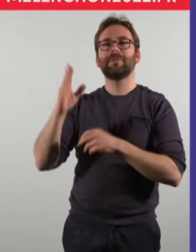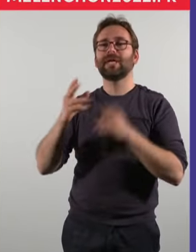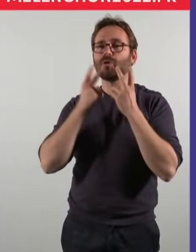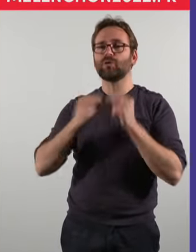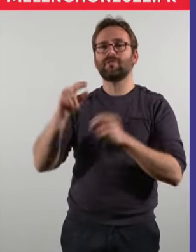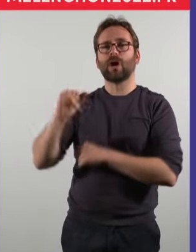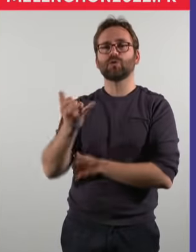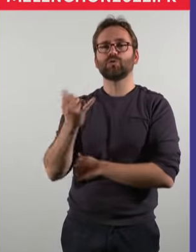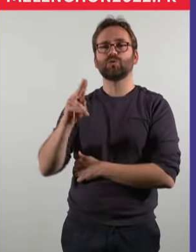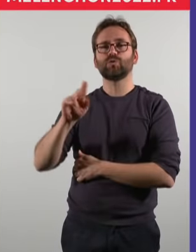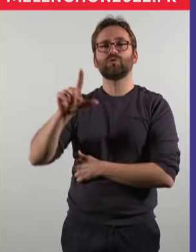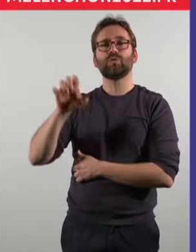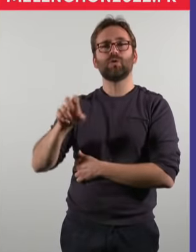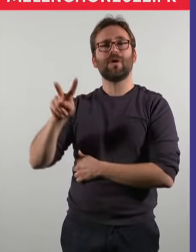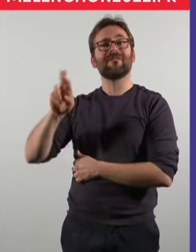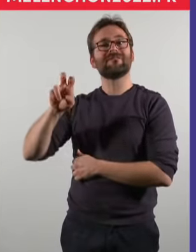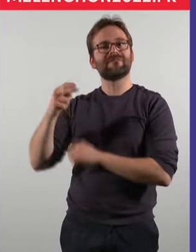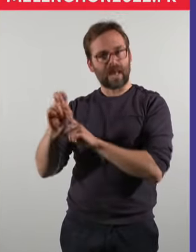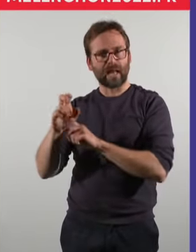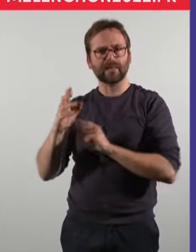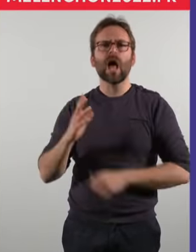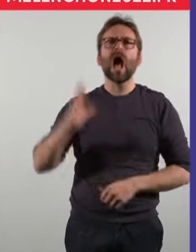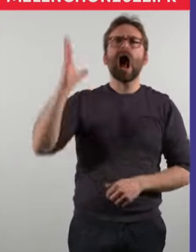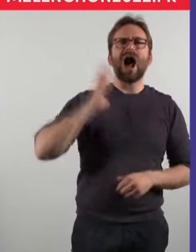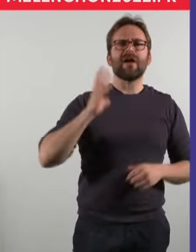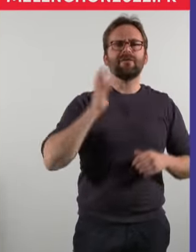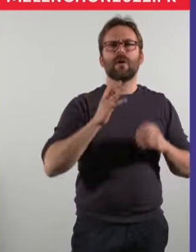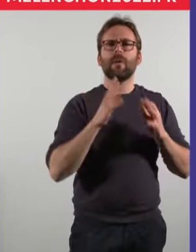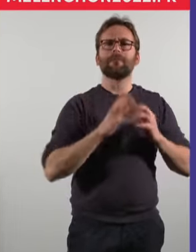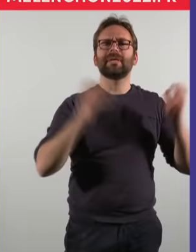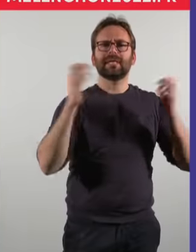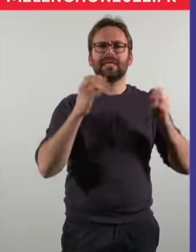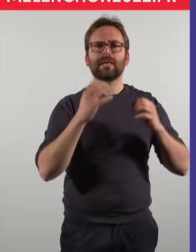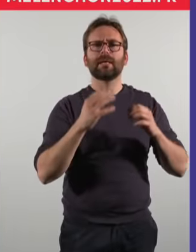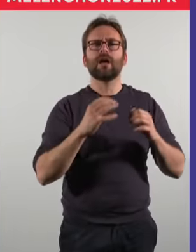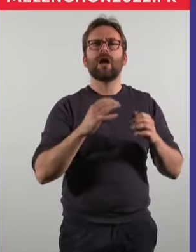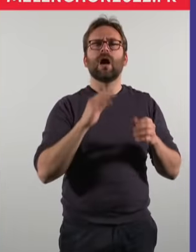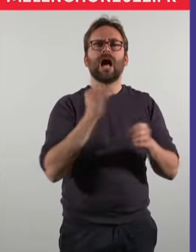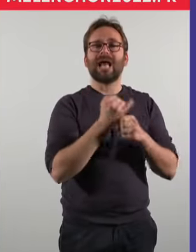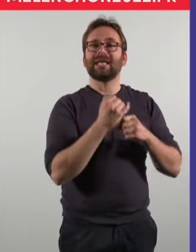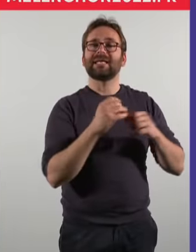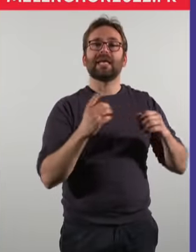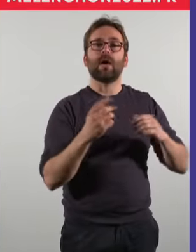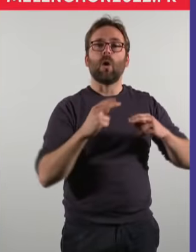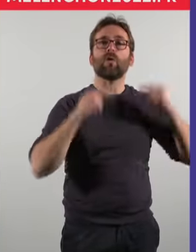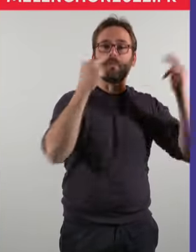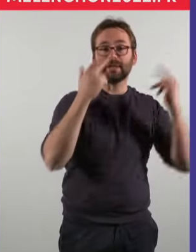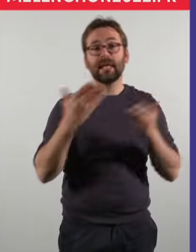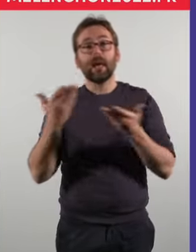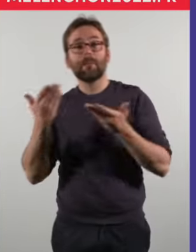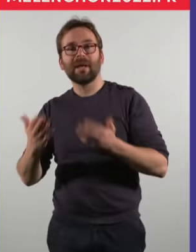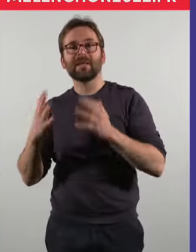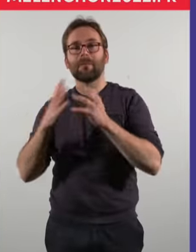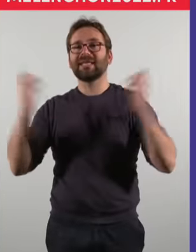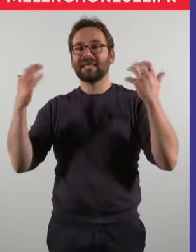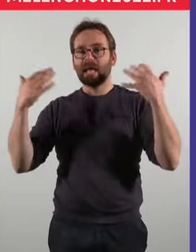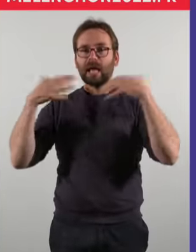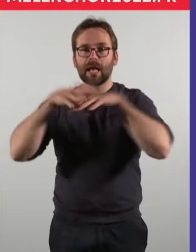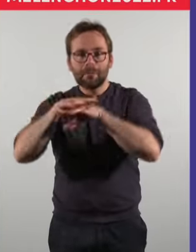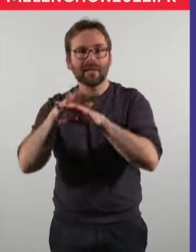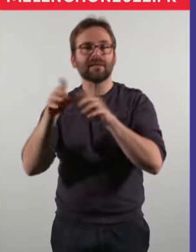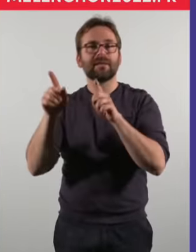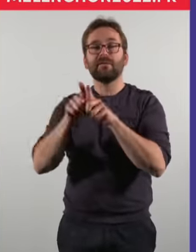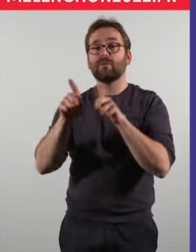après le meeting en réalité augmentée, voici le meeting immersif et olfactif, et en même